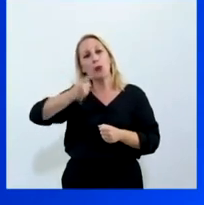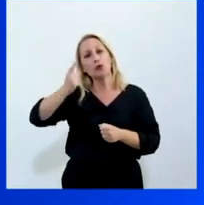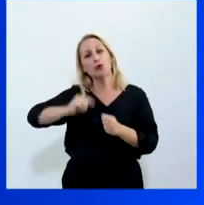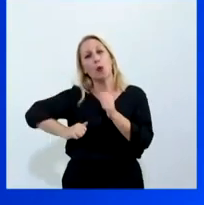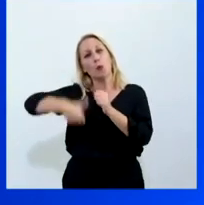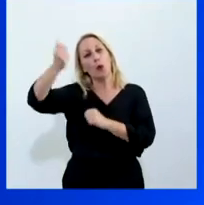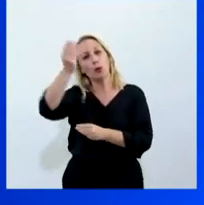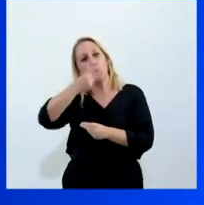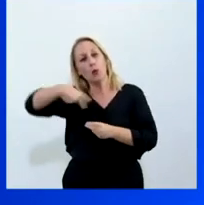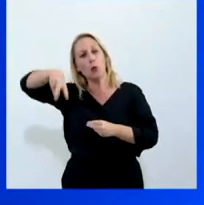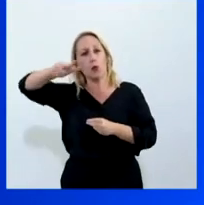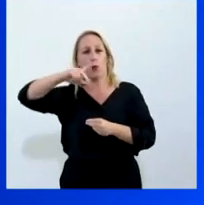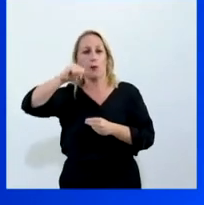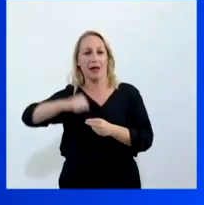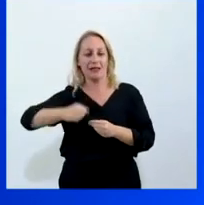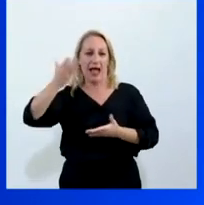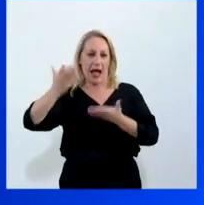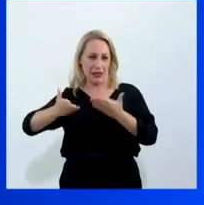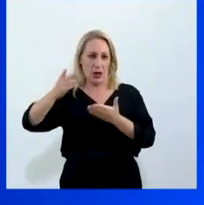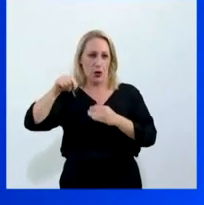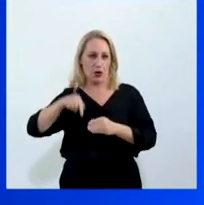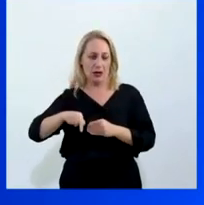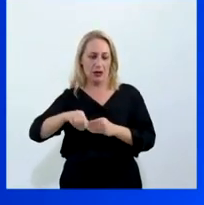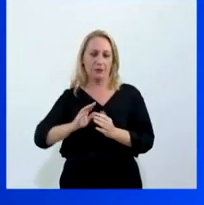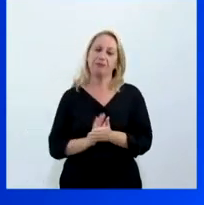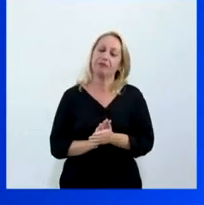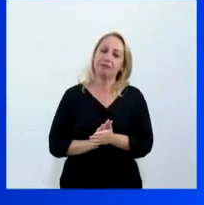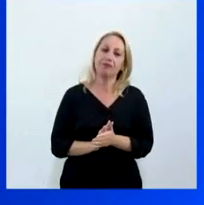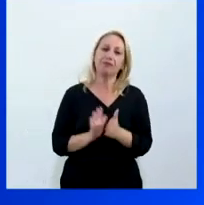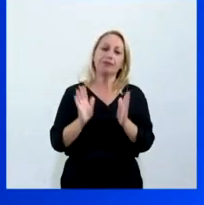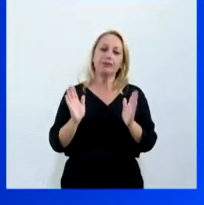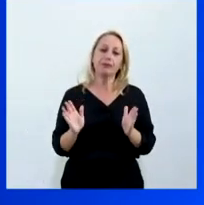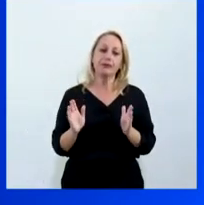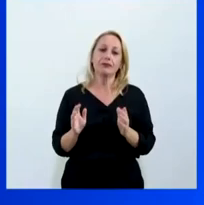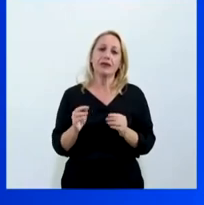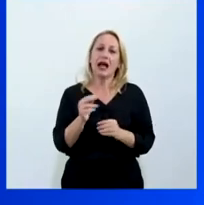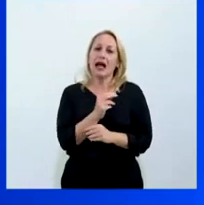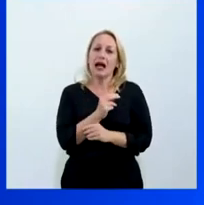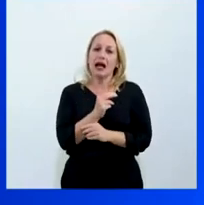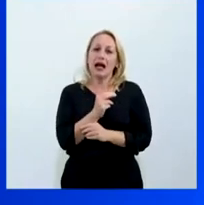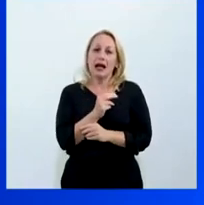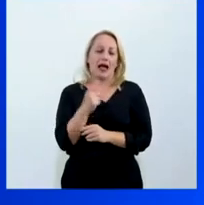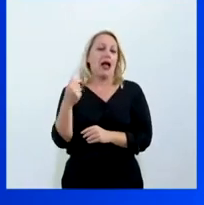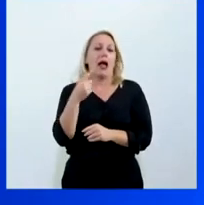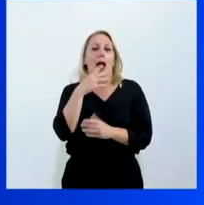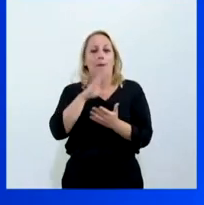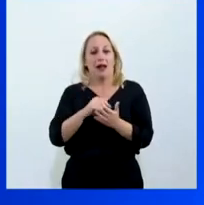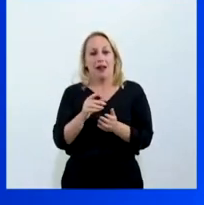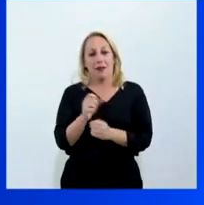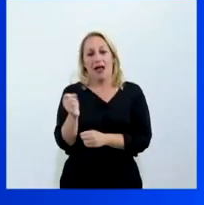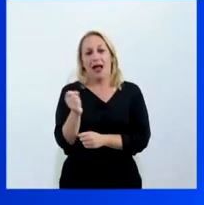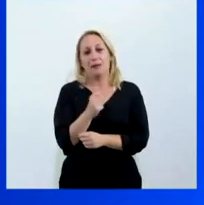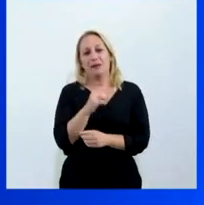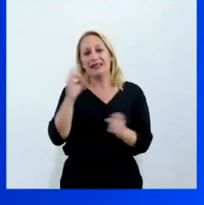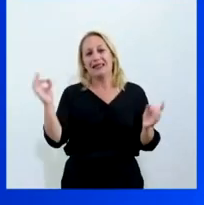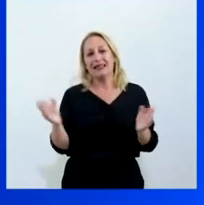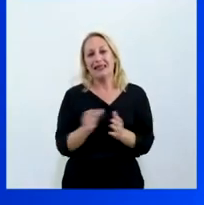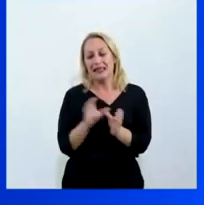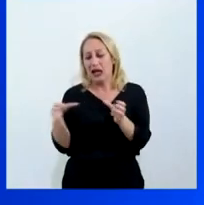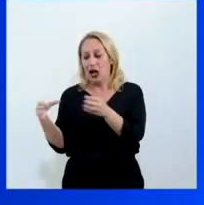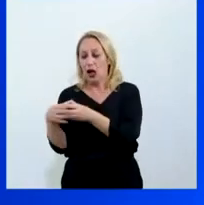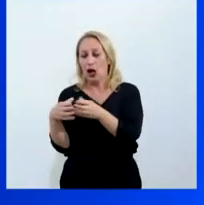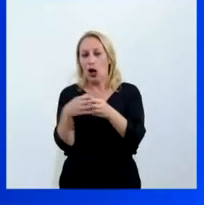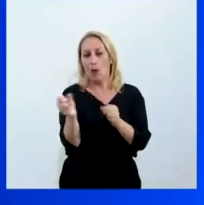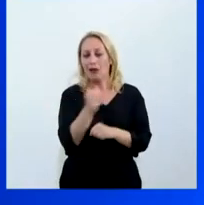πρώτη κάλπη του Μαΐου. Δεν θεωρώ ότι η απάντηση απέναντι στα ακραία ή πιο περιθωριακά